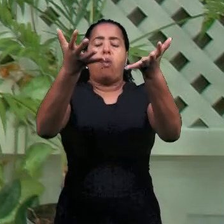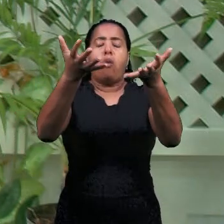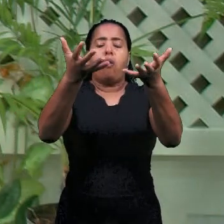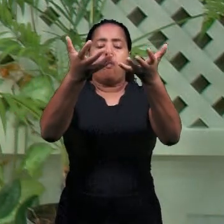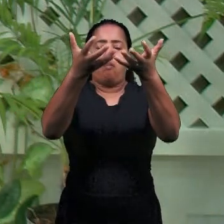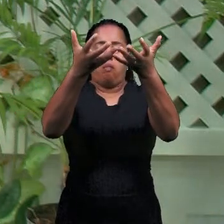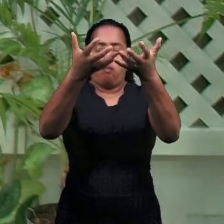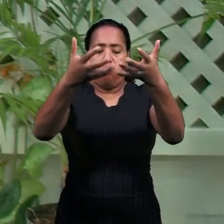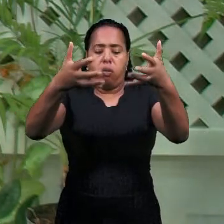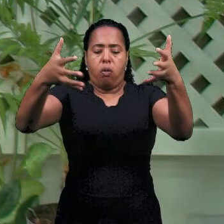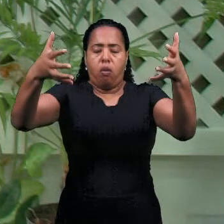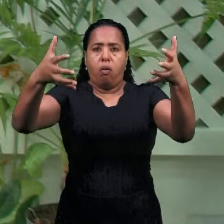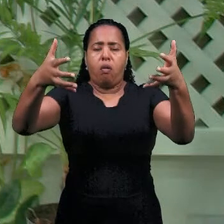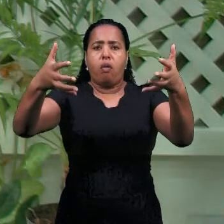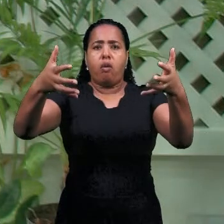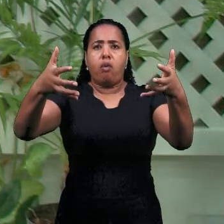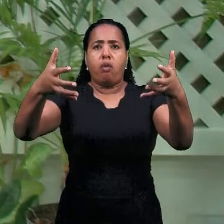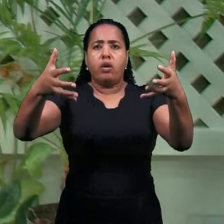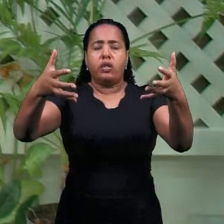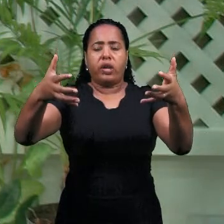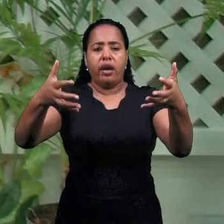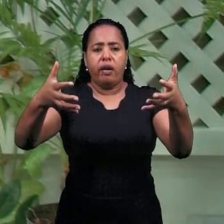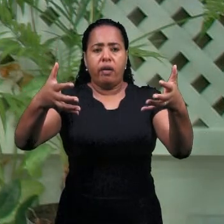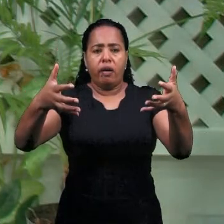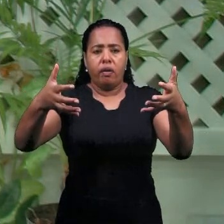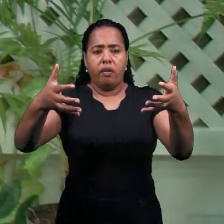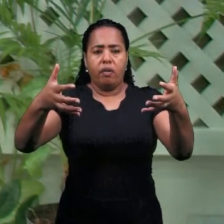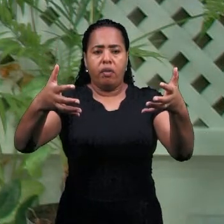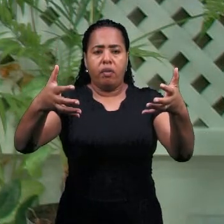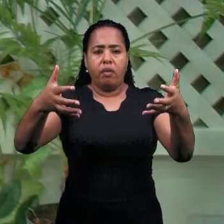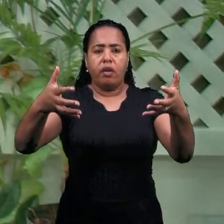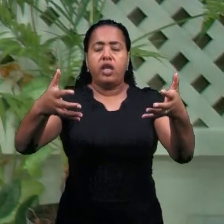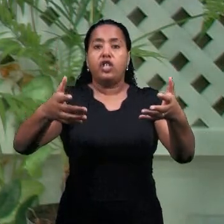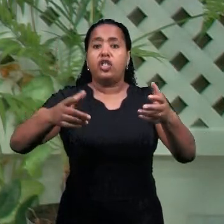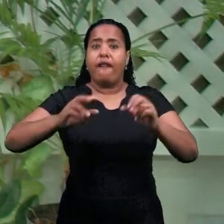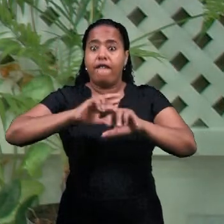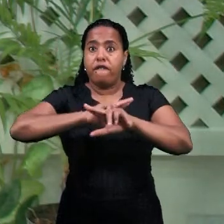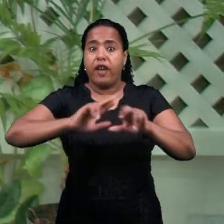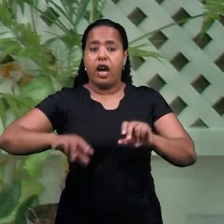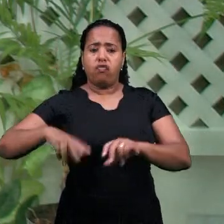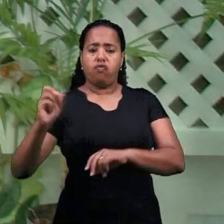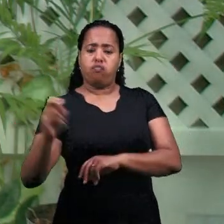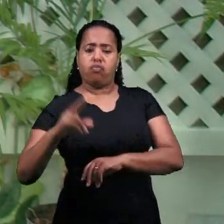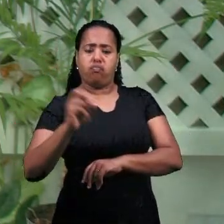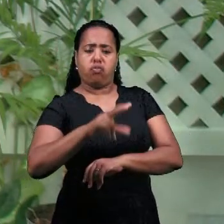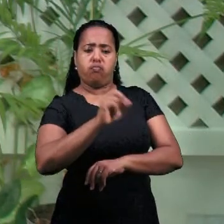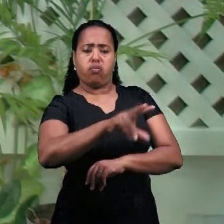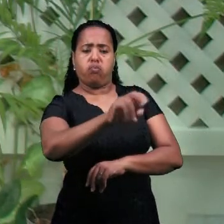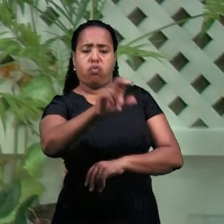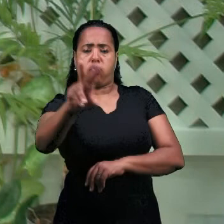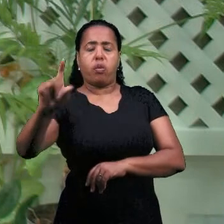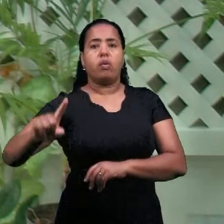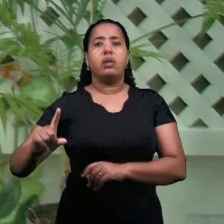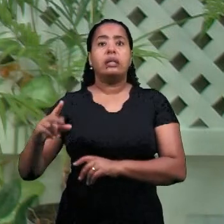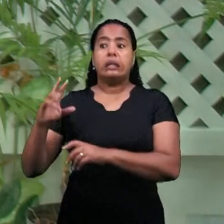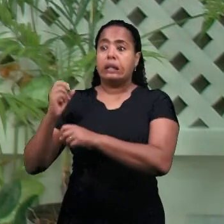et sortait une grande quantité de virus. 50 ans après, nous commençons à voir la